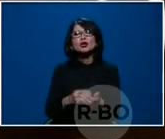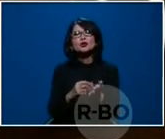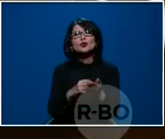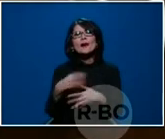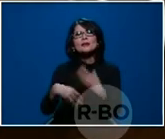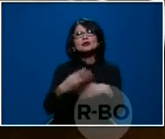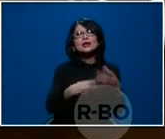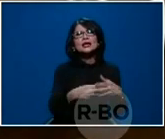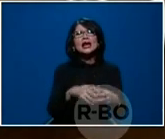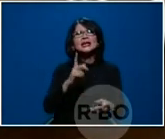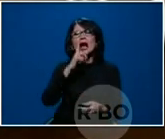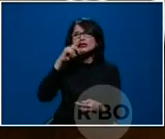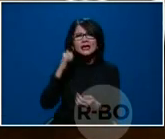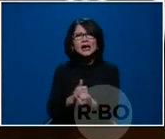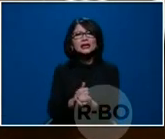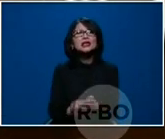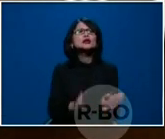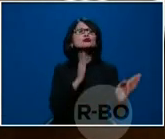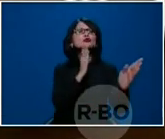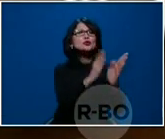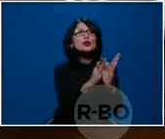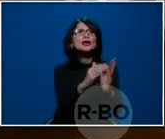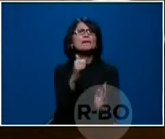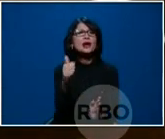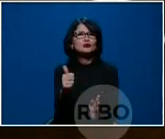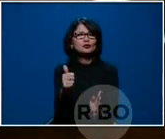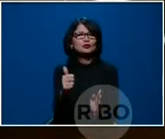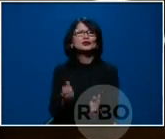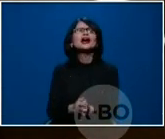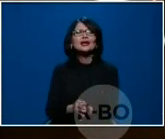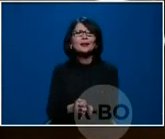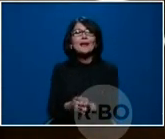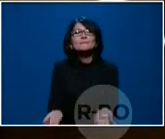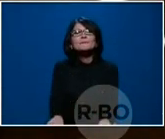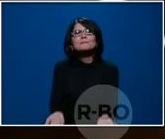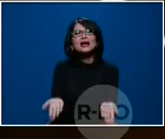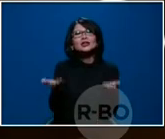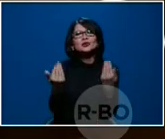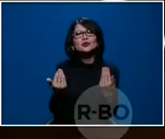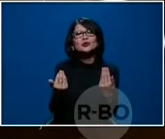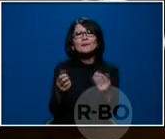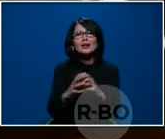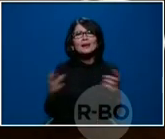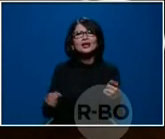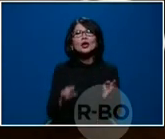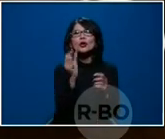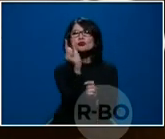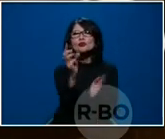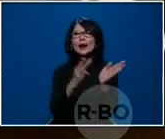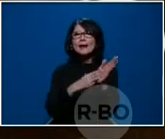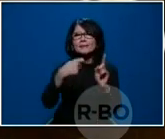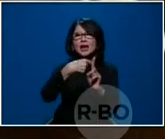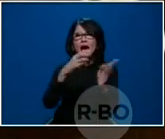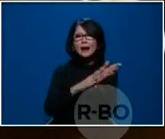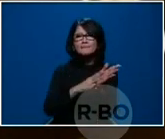yang perlu kita yakini di sini adalah tujuannya benar membantu mengembangkan UMKM kami bergerilia